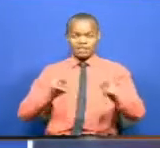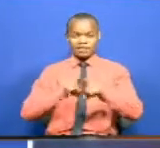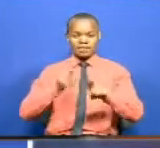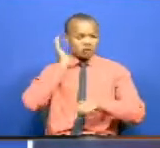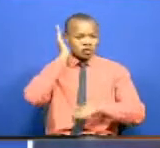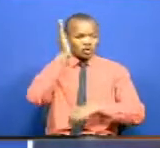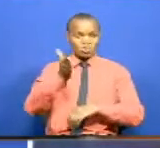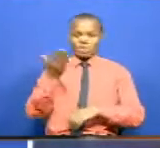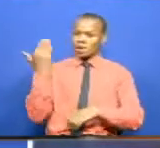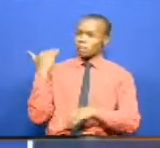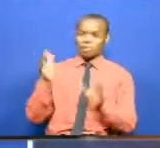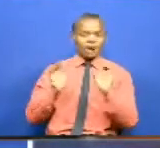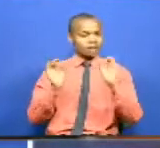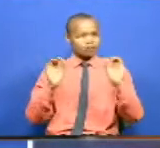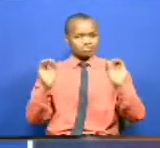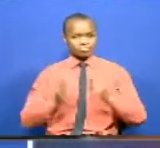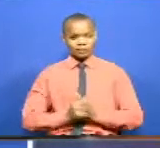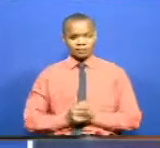nyuma.